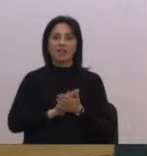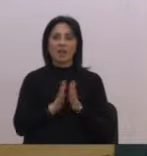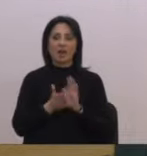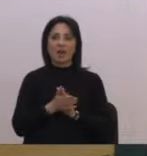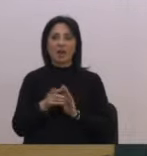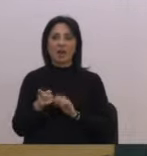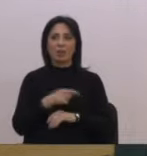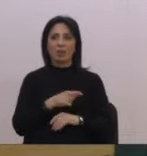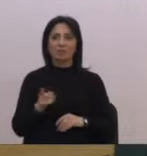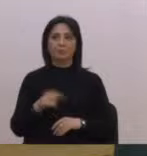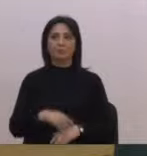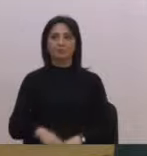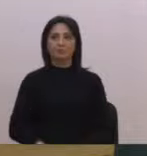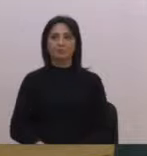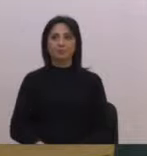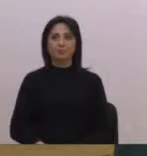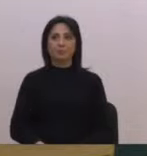გარიგებასთან.